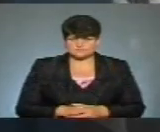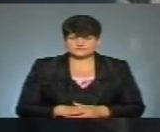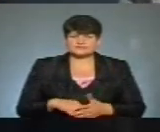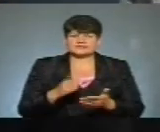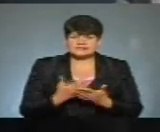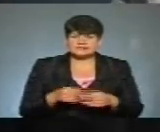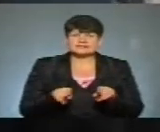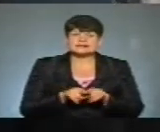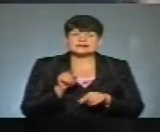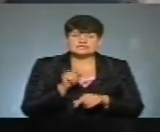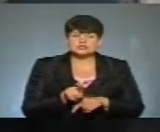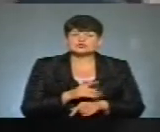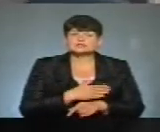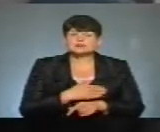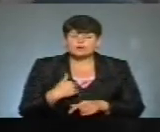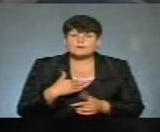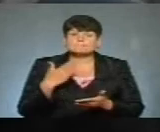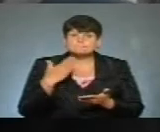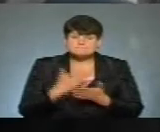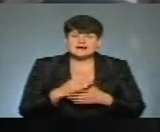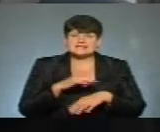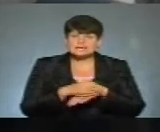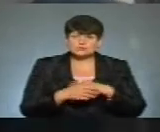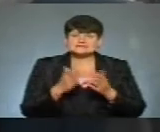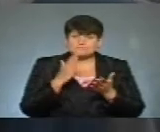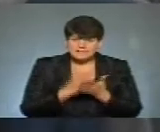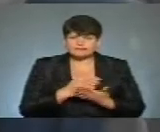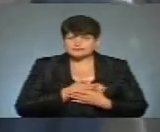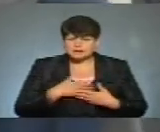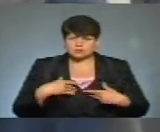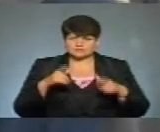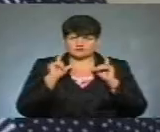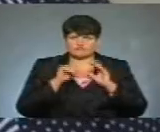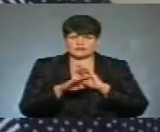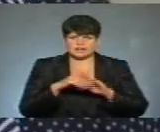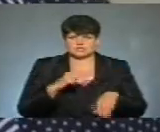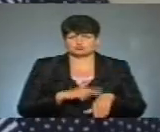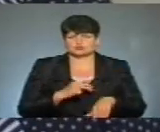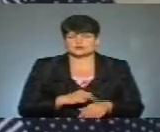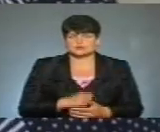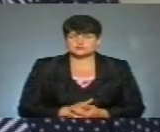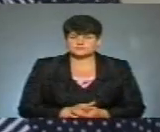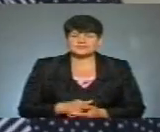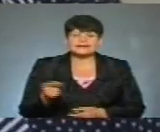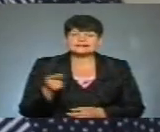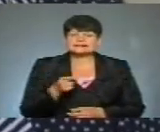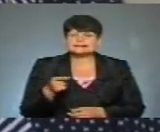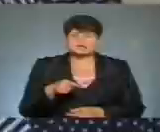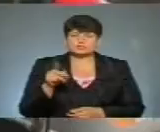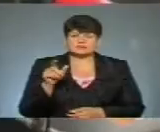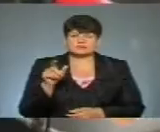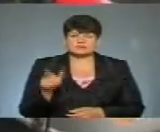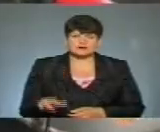такі, що не хочуть навіть, має, тримає на руці, не хоче діяти, що визиваєш поліцію. Тернополянка Алла Мельничук